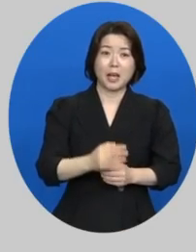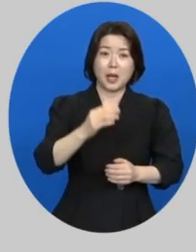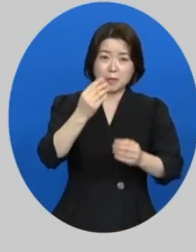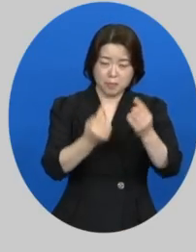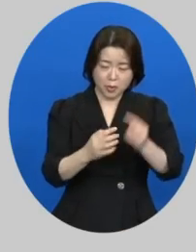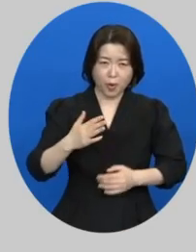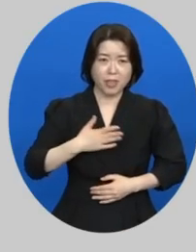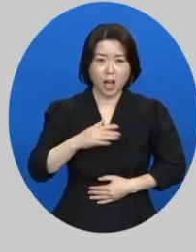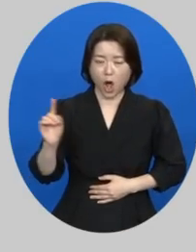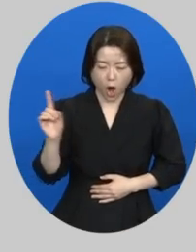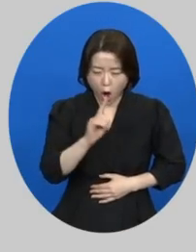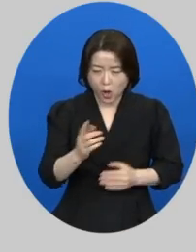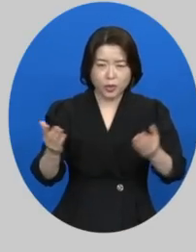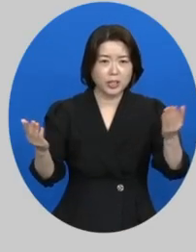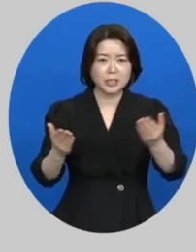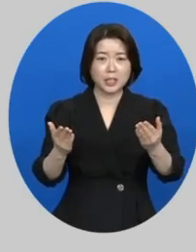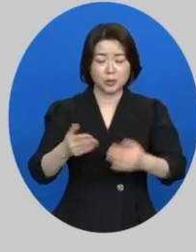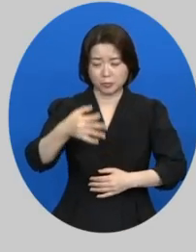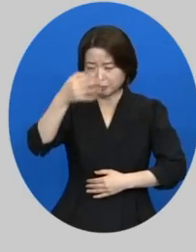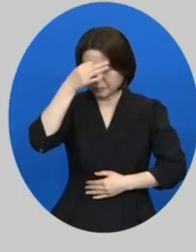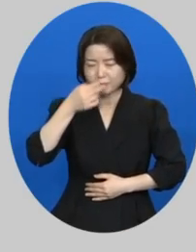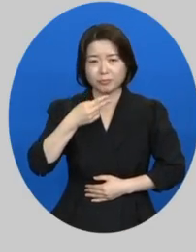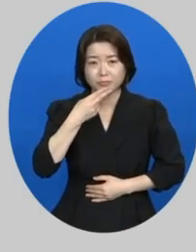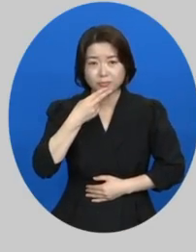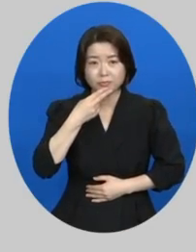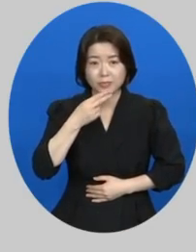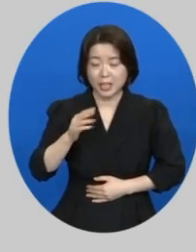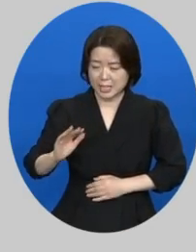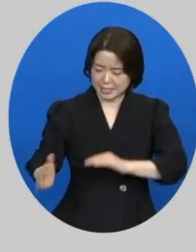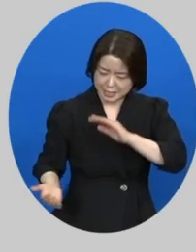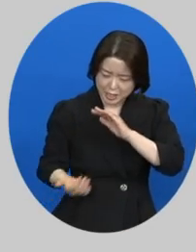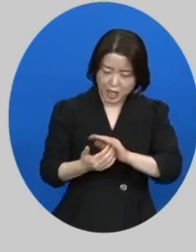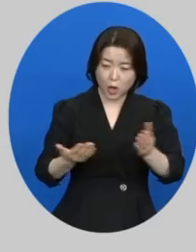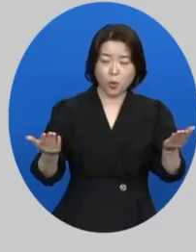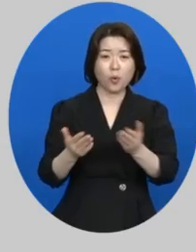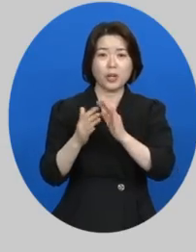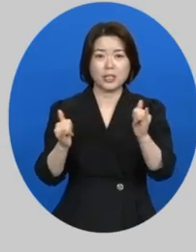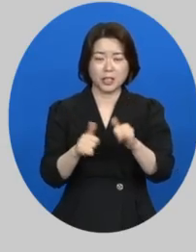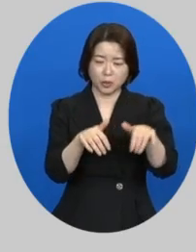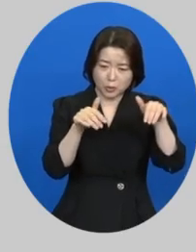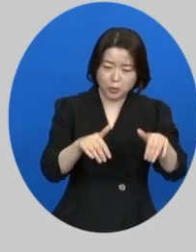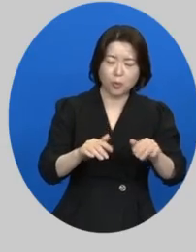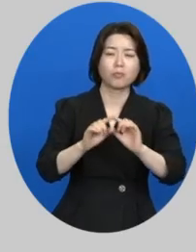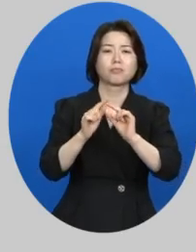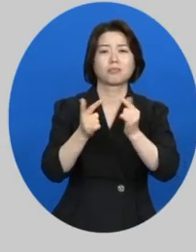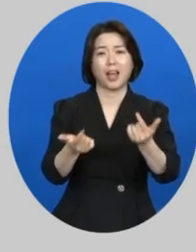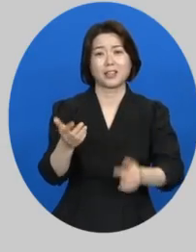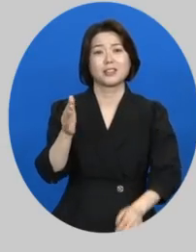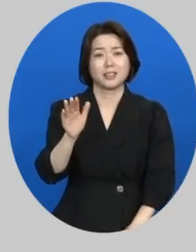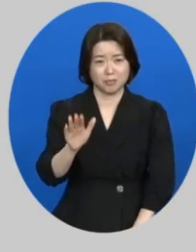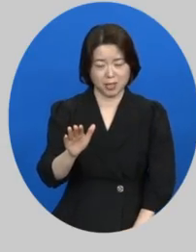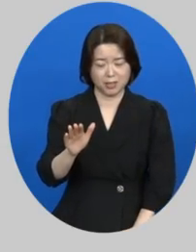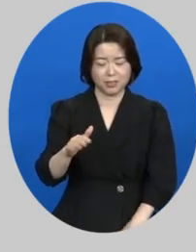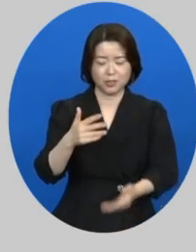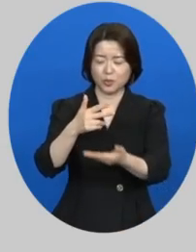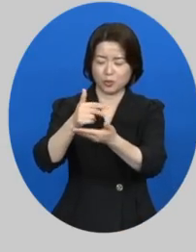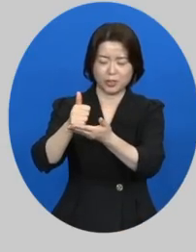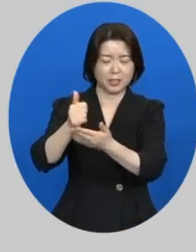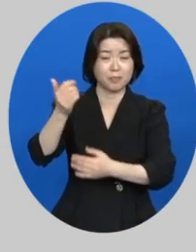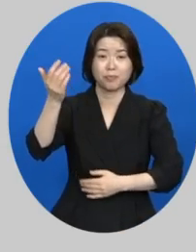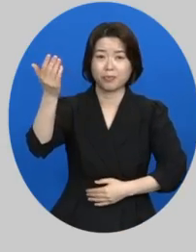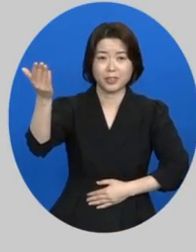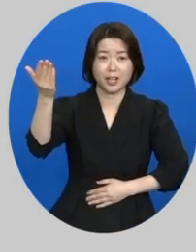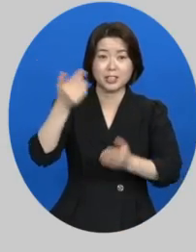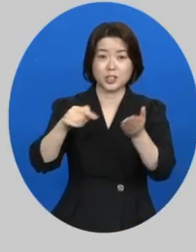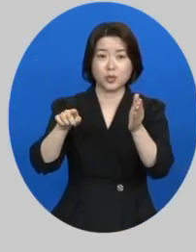어떤 일에도 재능이 없고 최근에 일꾼도 정도 아닐지라도 주님,